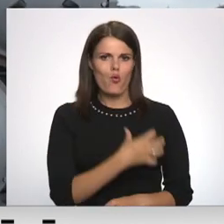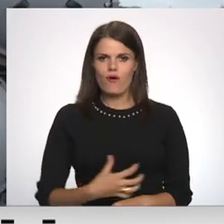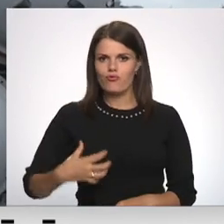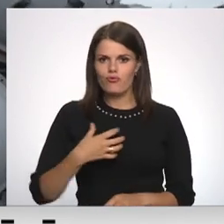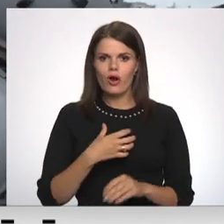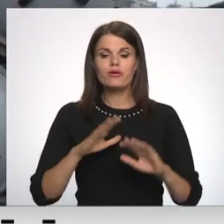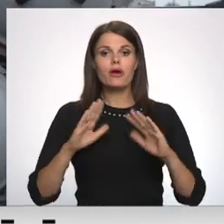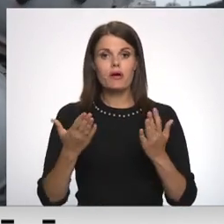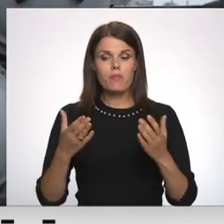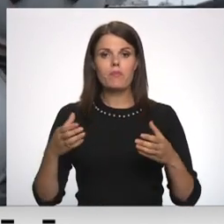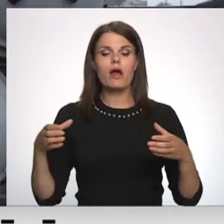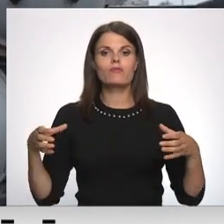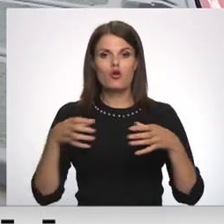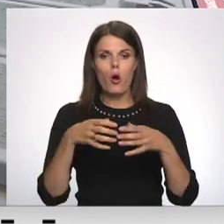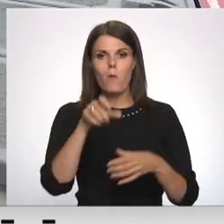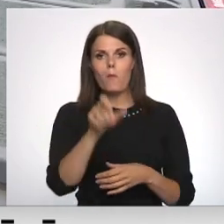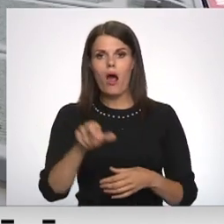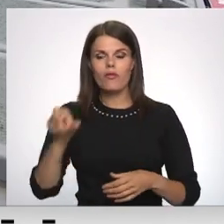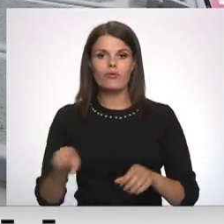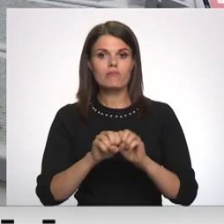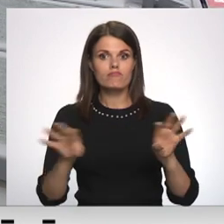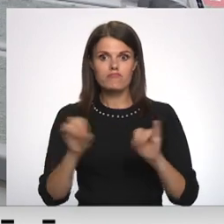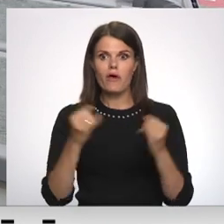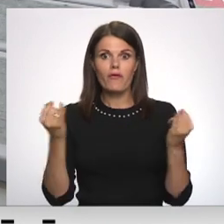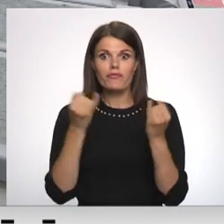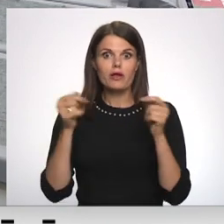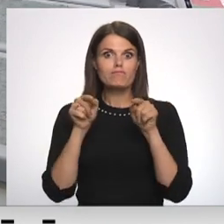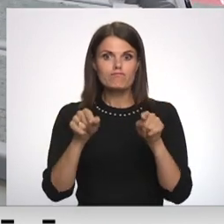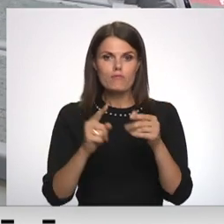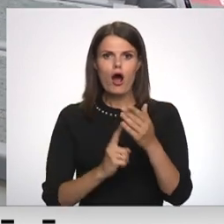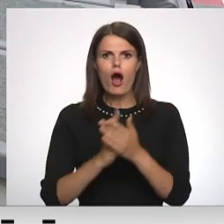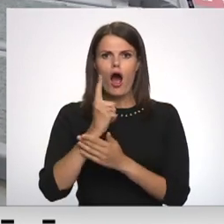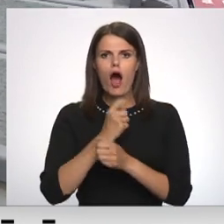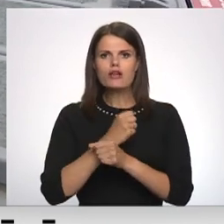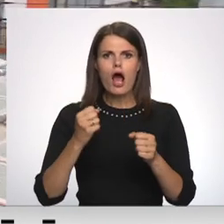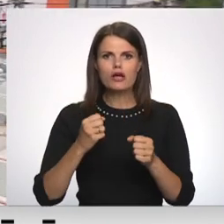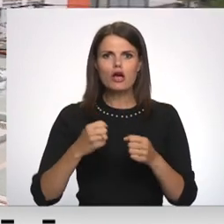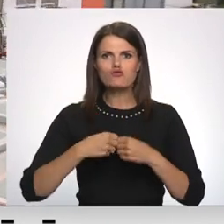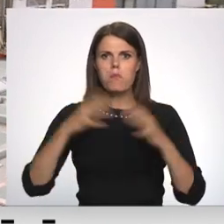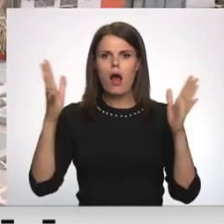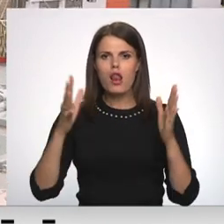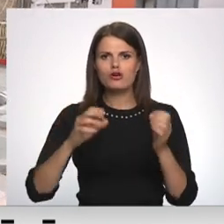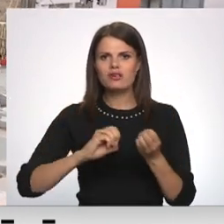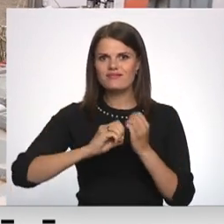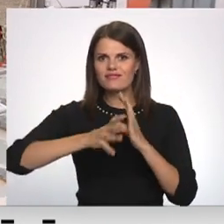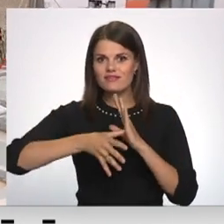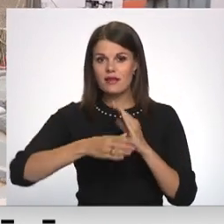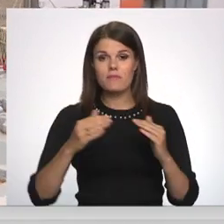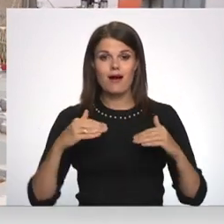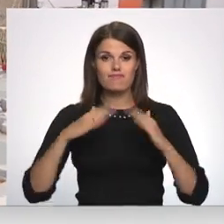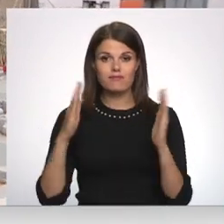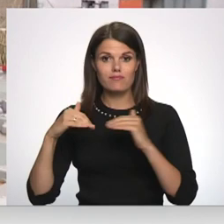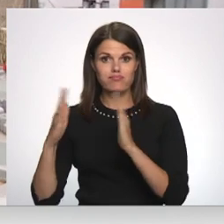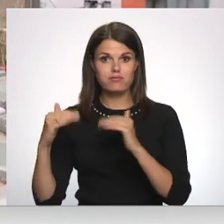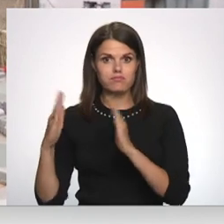kā stāsta kuģa apkalpes locekļi, interesantākais ir šeit. Tā ir raķešu palaišanas sistēma. Zem katras lūkas